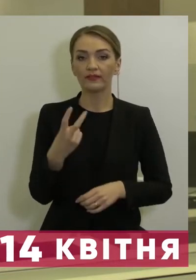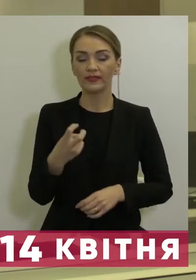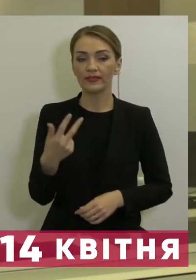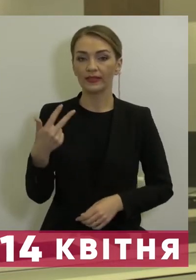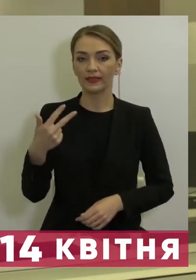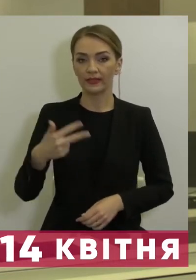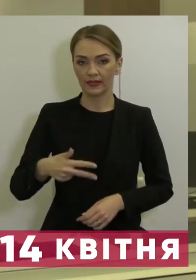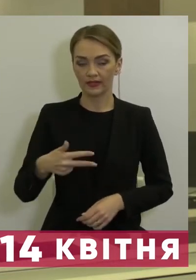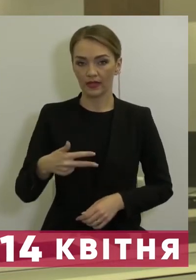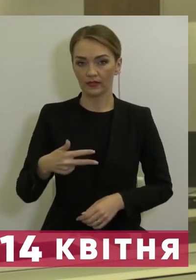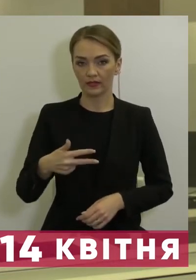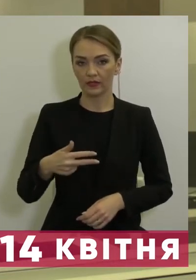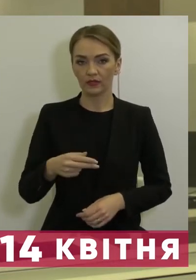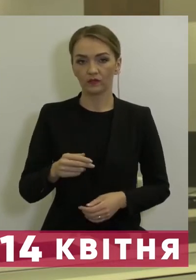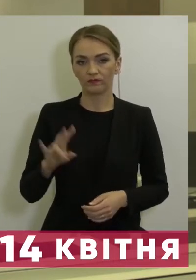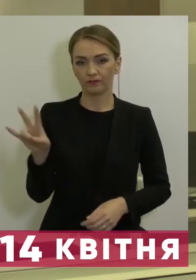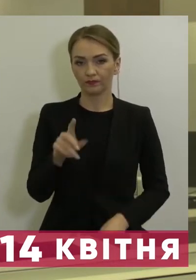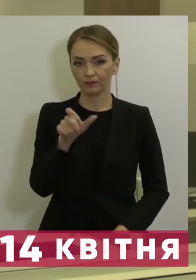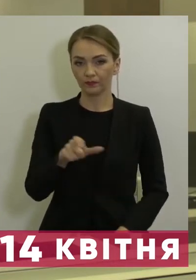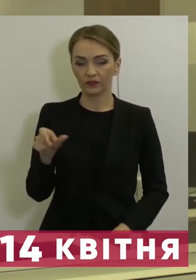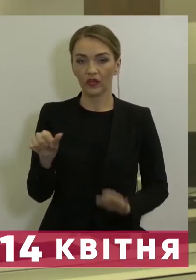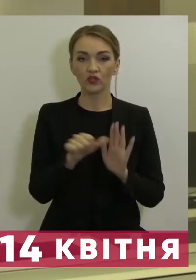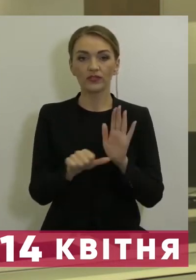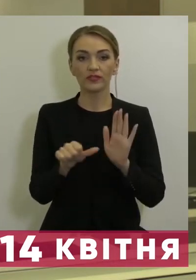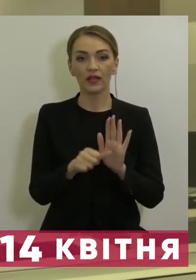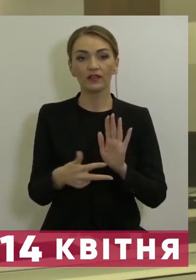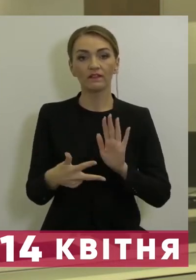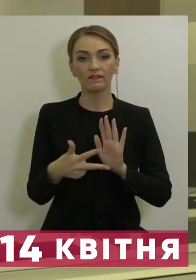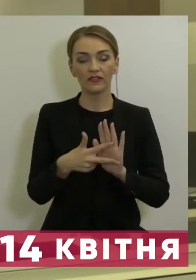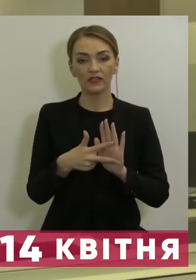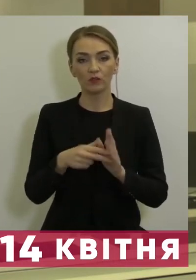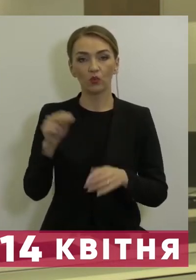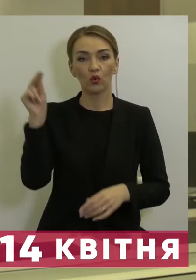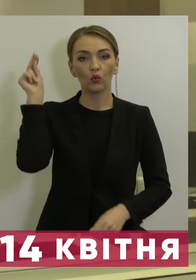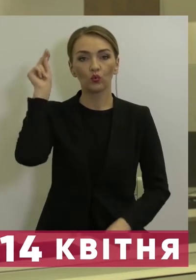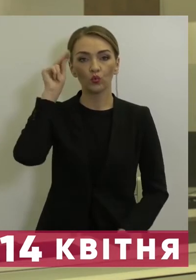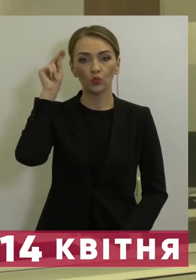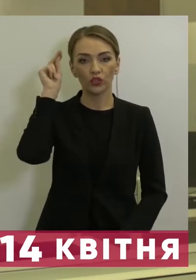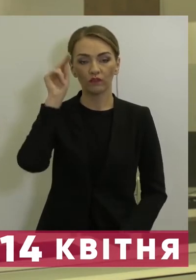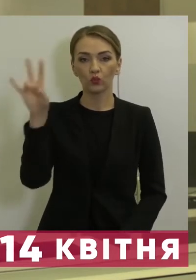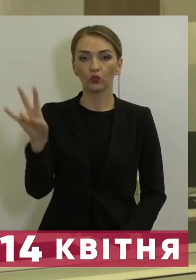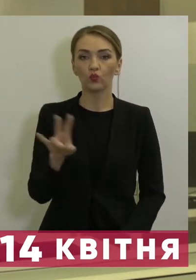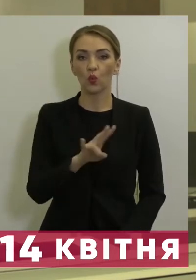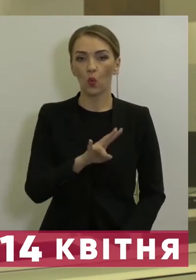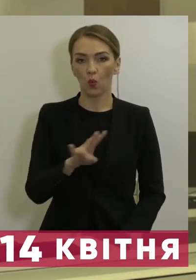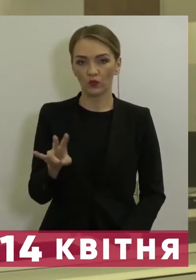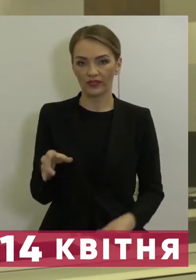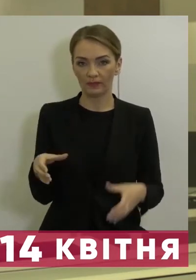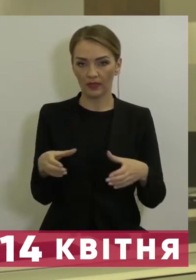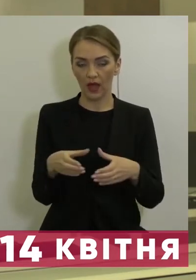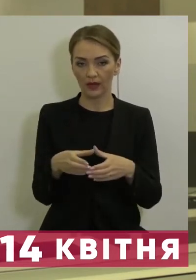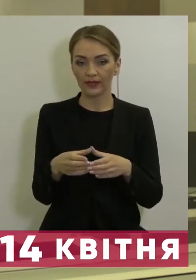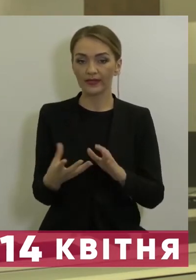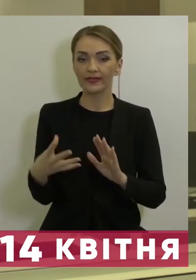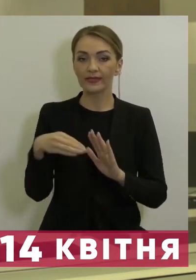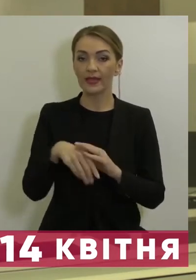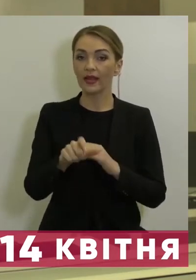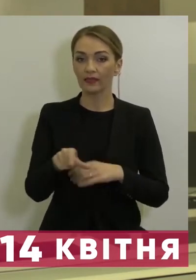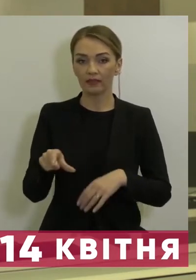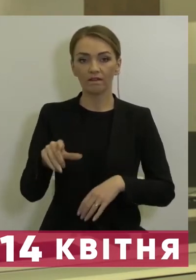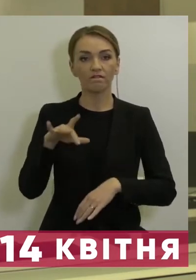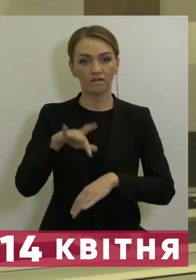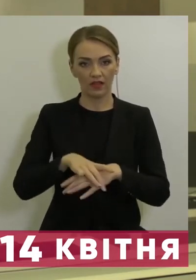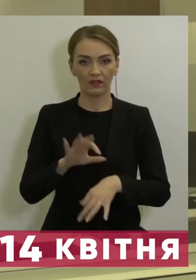230 служителів лаври та 68 учнів духовної семінарії. Серед них